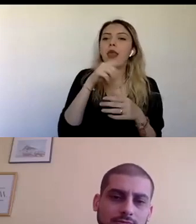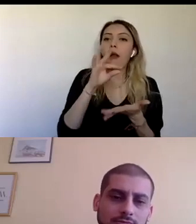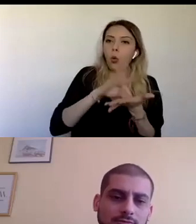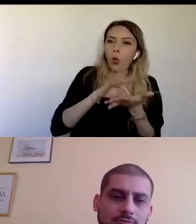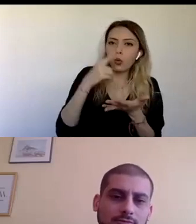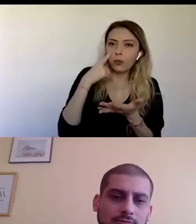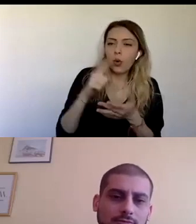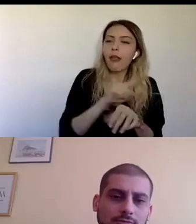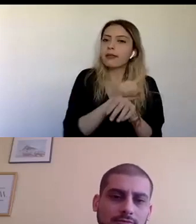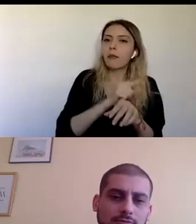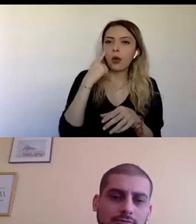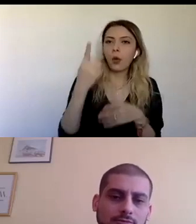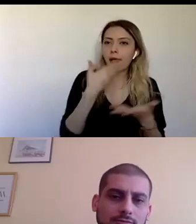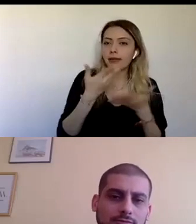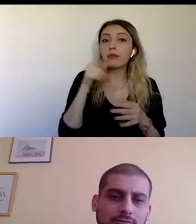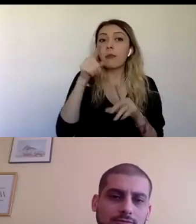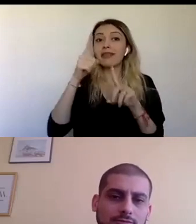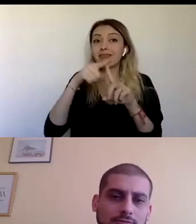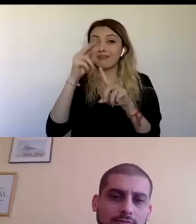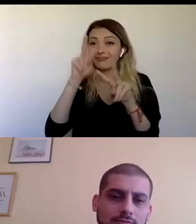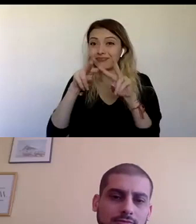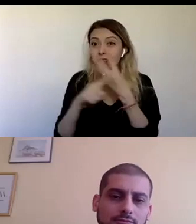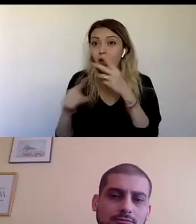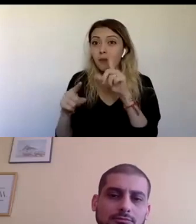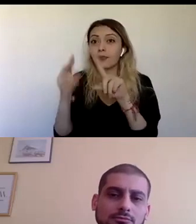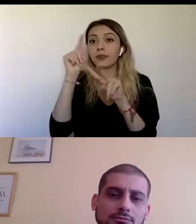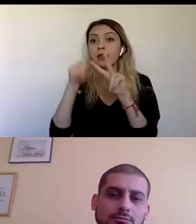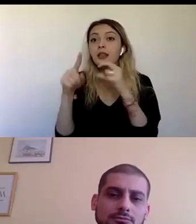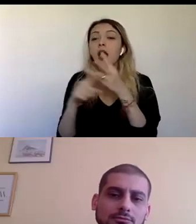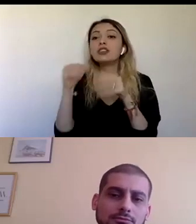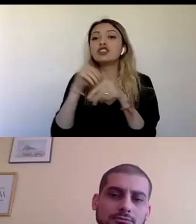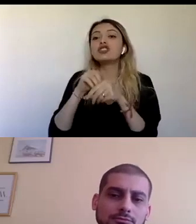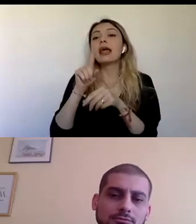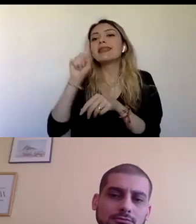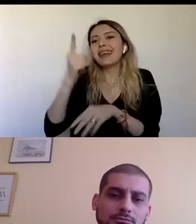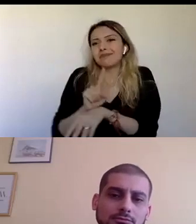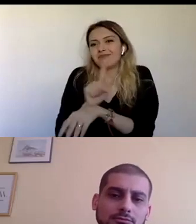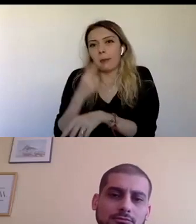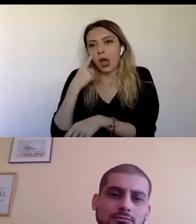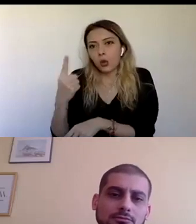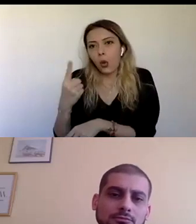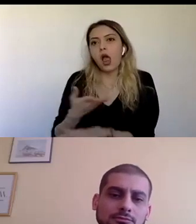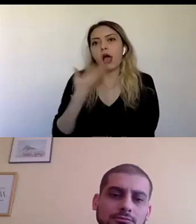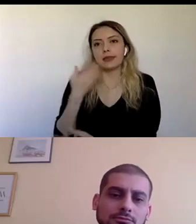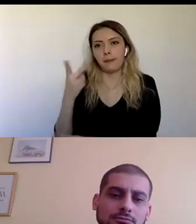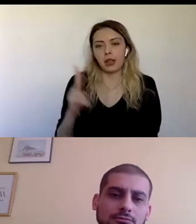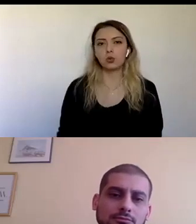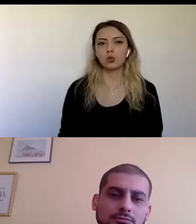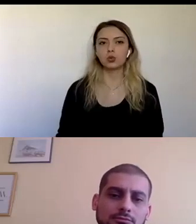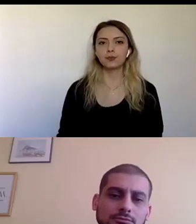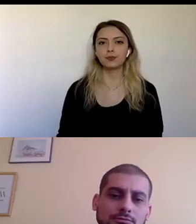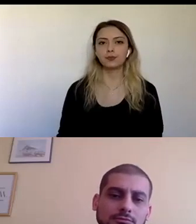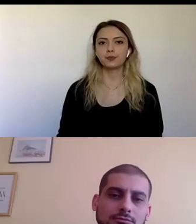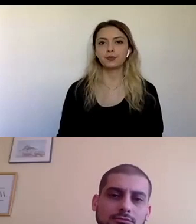zamansal bir süreci anlattığınız bir şey. Mesela bir süreç hakkında bir rapor hazırladınız ve raporu bu şekilde görsel